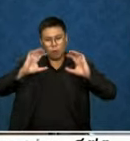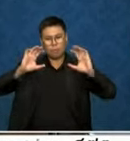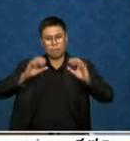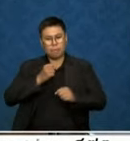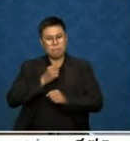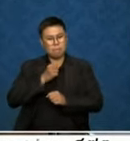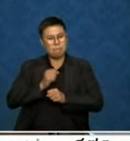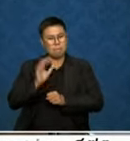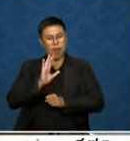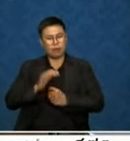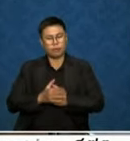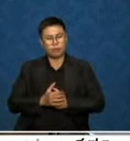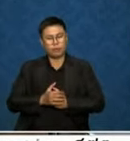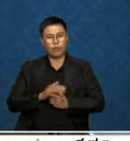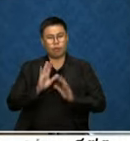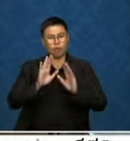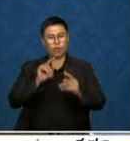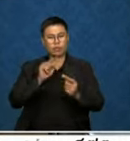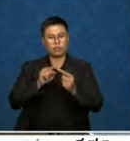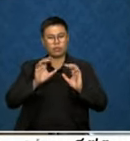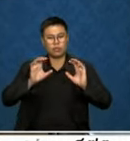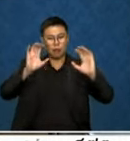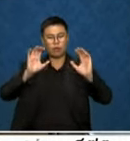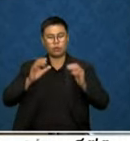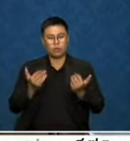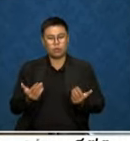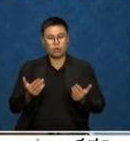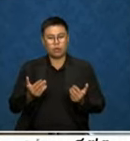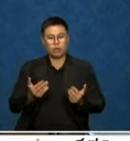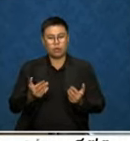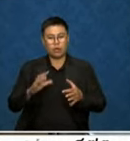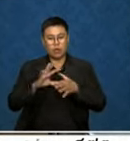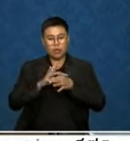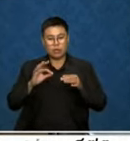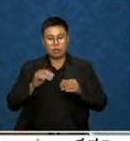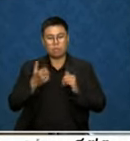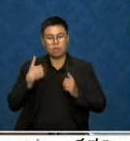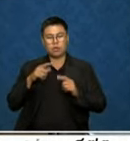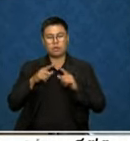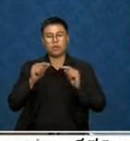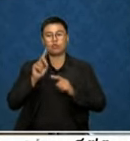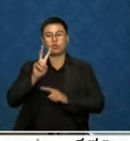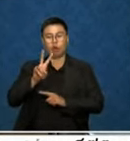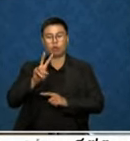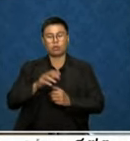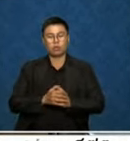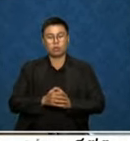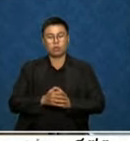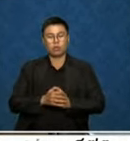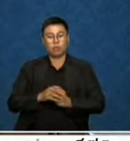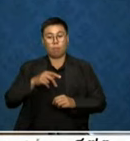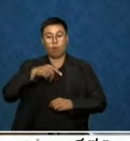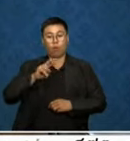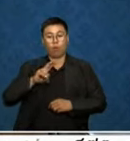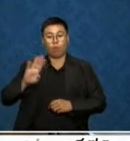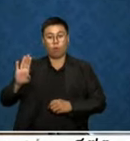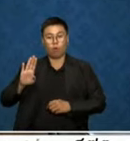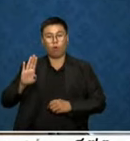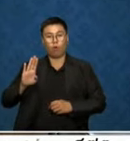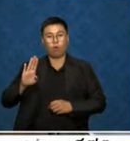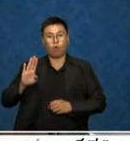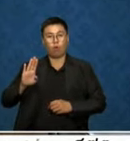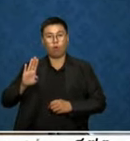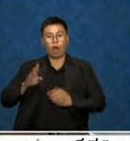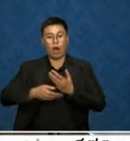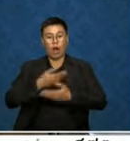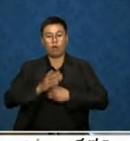ที่ข้อเสนอนี้ครับผมอยากฝากรัฐบาลครับปัจจุบันที่ดำเนินคดีไปแค่2เรื่องเท่านั้นครับยังไม่มีเรื่องของพ.ร.บ.